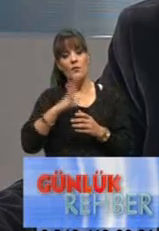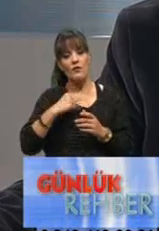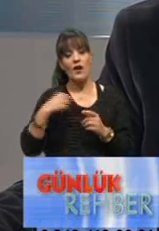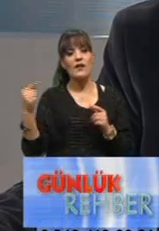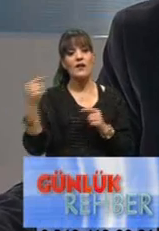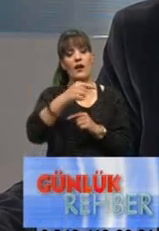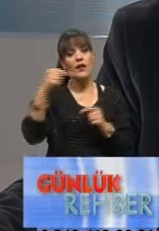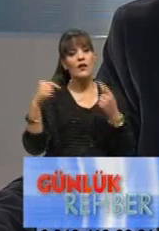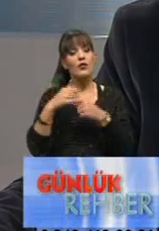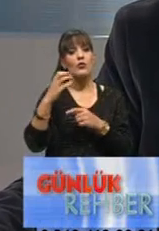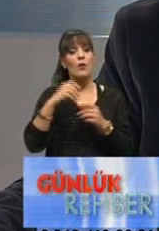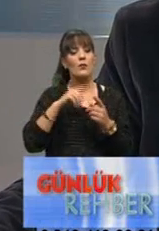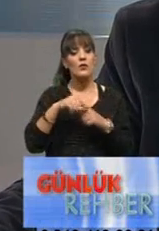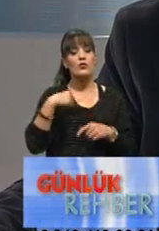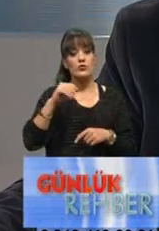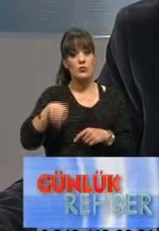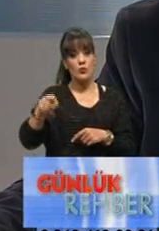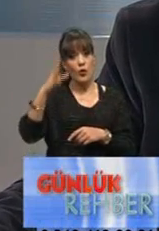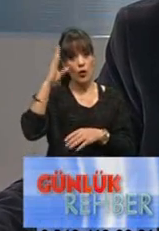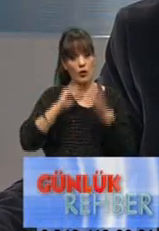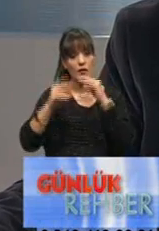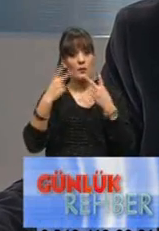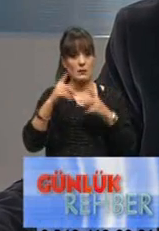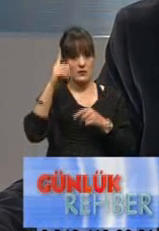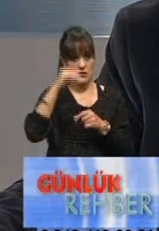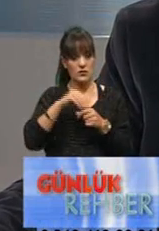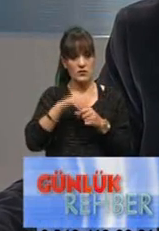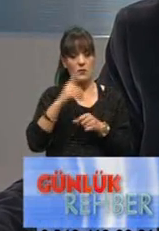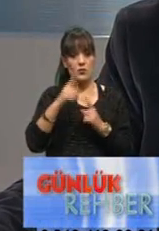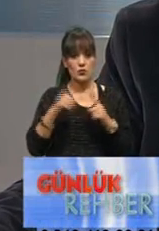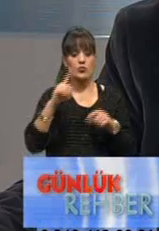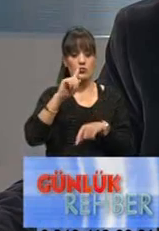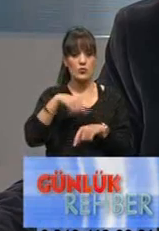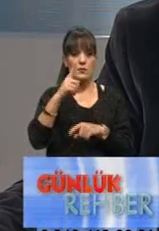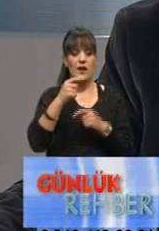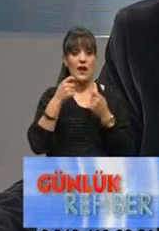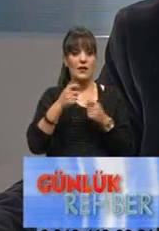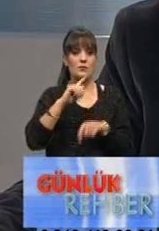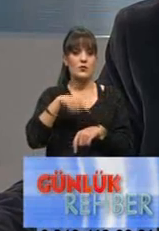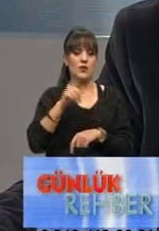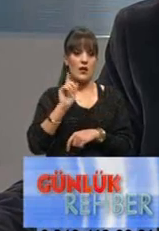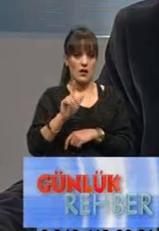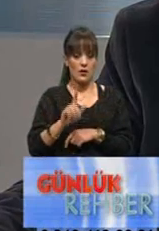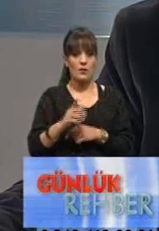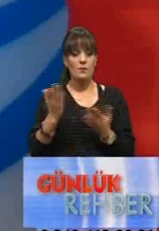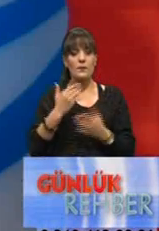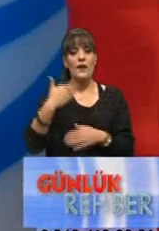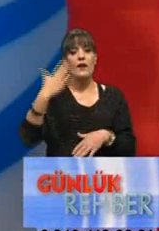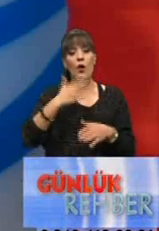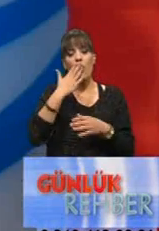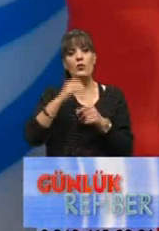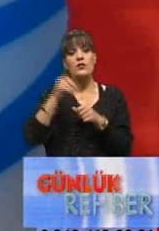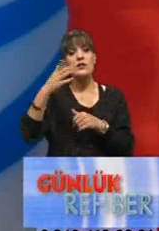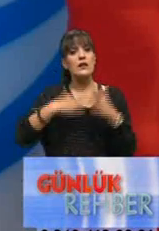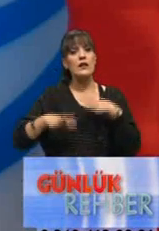yandan dönüşlü toplar var. Çocuğun bunu öğrenebilmesi bir uzun süreli bir eğitim sürecini hı hı. gerektiriyor. Hı hı. Peki ilgi